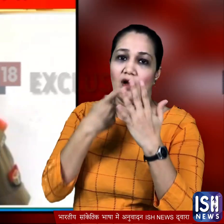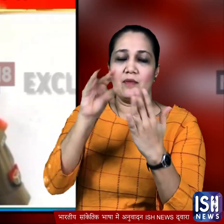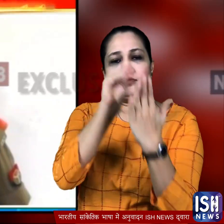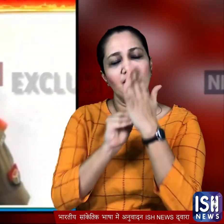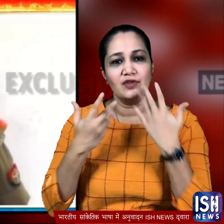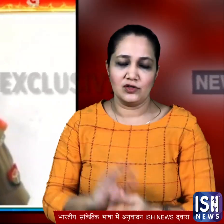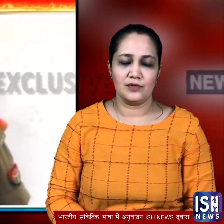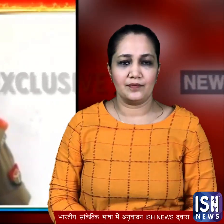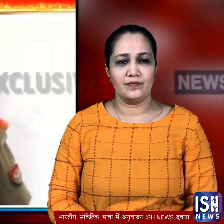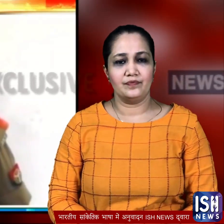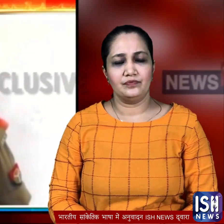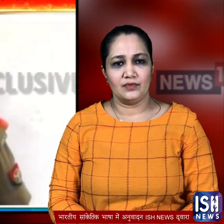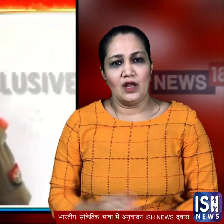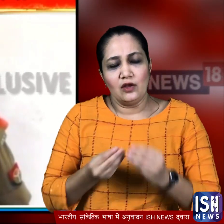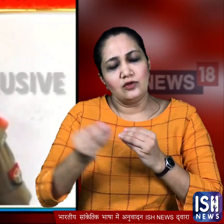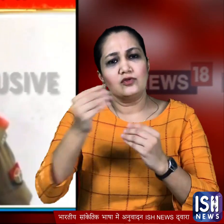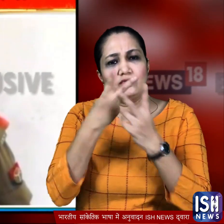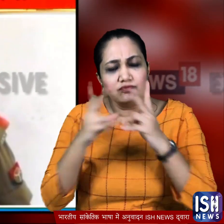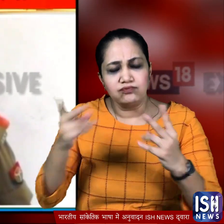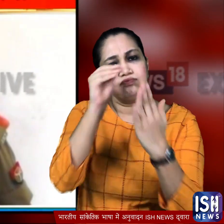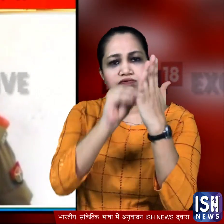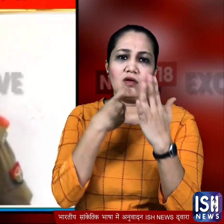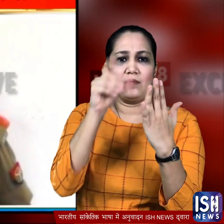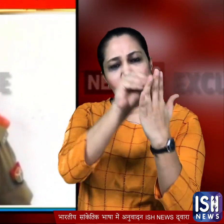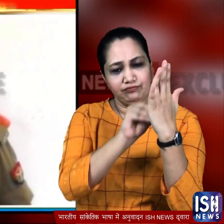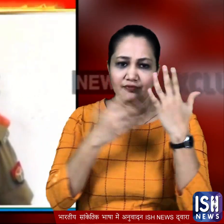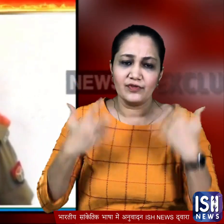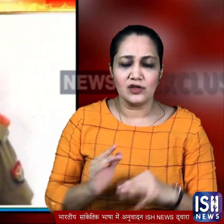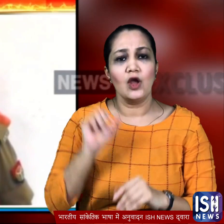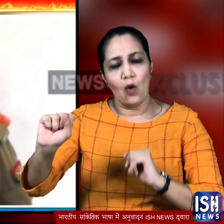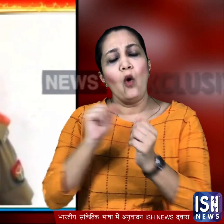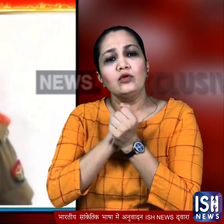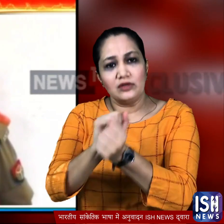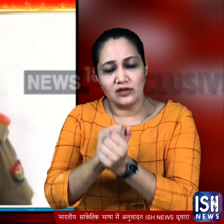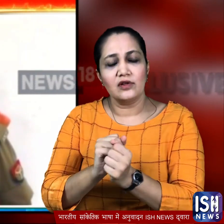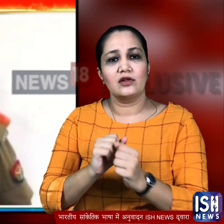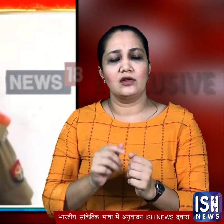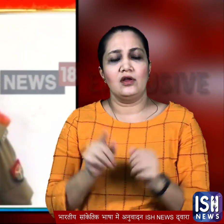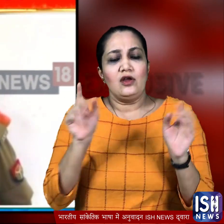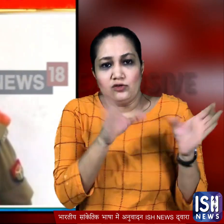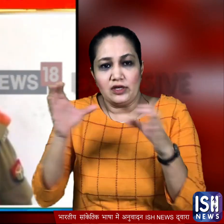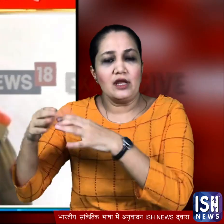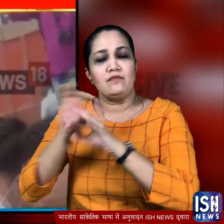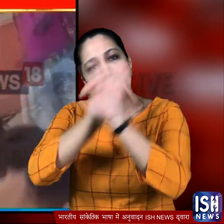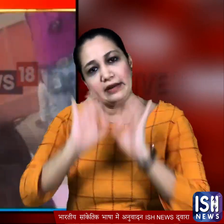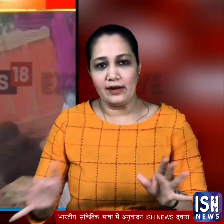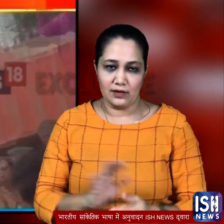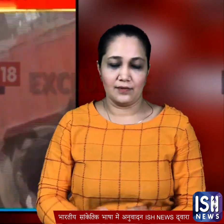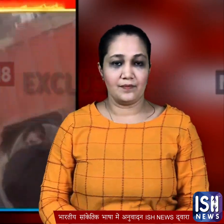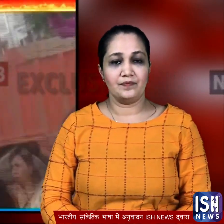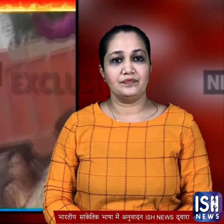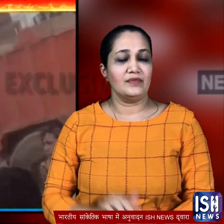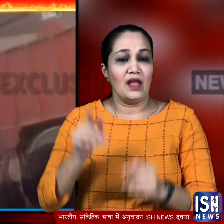के खिलाफ कुछ ही धाराओं में अभियोग पंजीकृत कर लिया गया है। उनकी गिरफ्तारी के लिए टीमें हमने बना दी हैं। लेकिन न